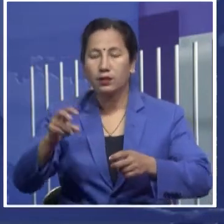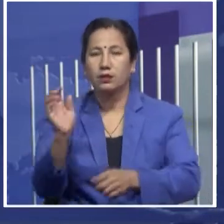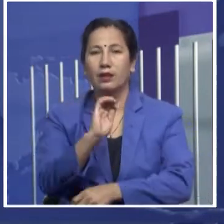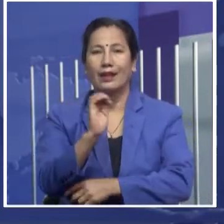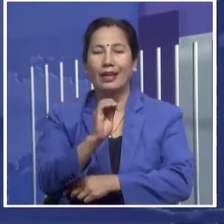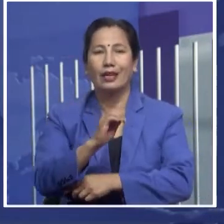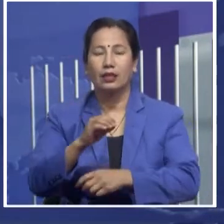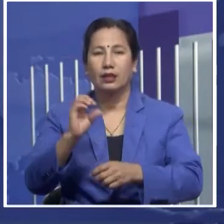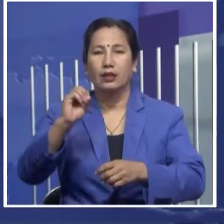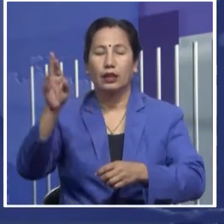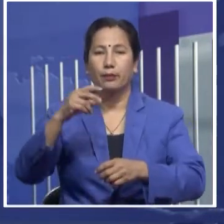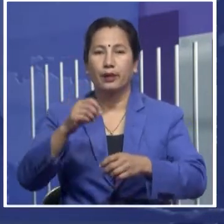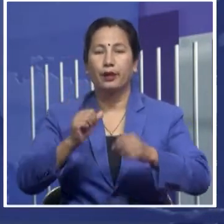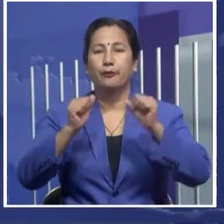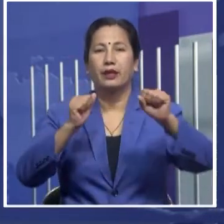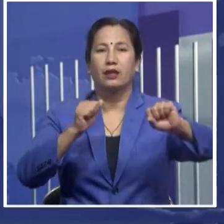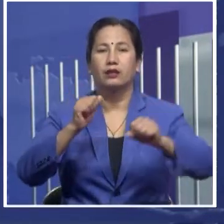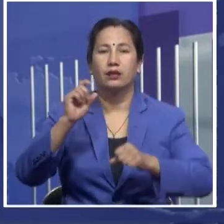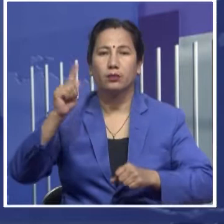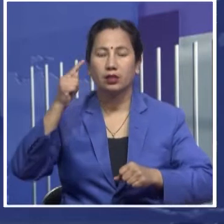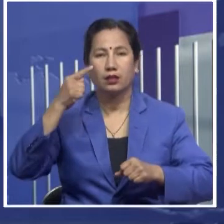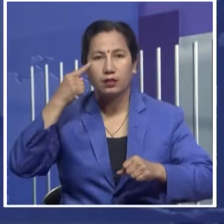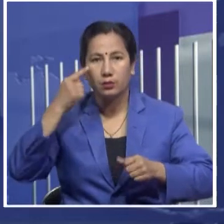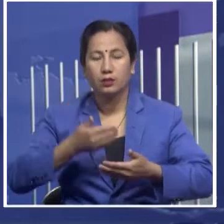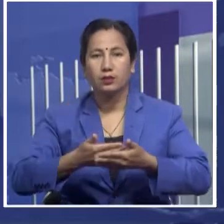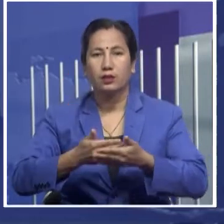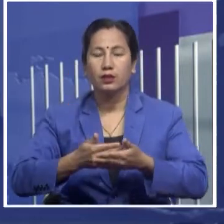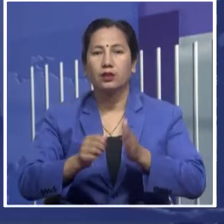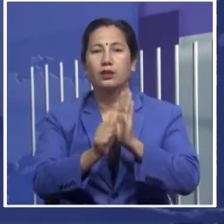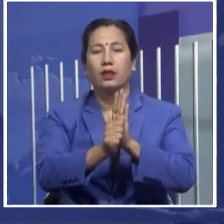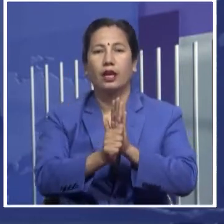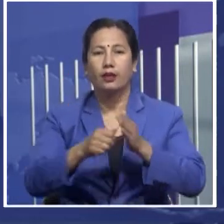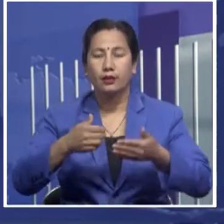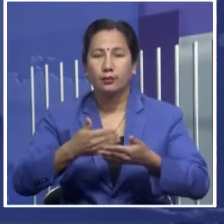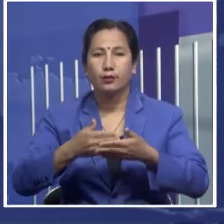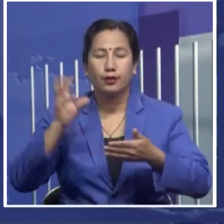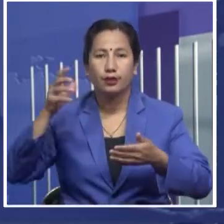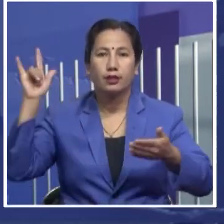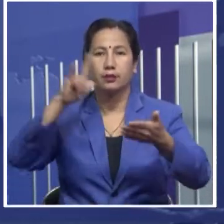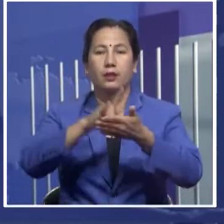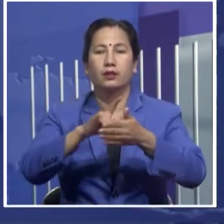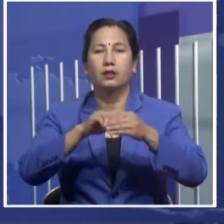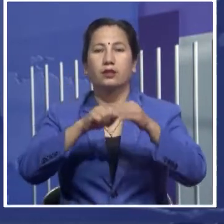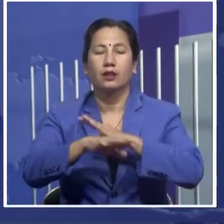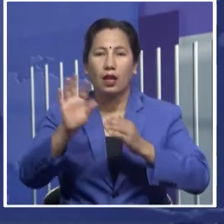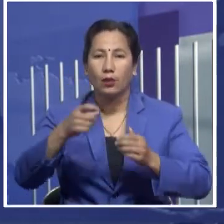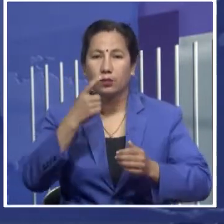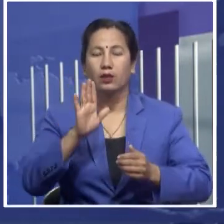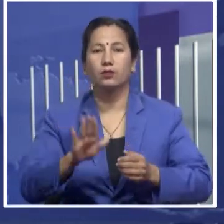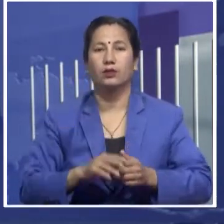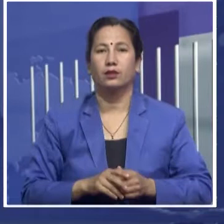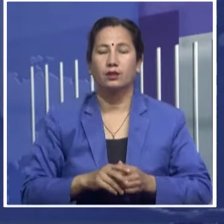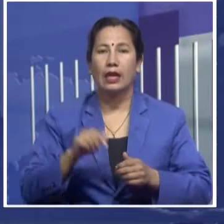मन्त्री प्रेमबहादुर आलेले आगामी वैशाखमा हुने बुद्ध जयन्ती समारोह अगाडि नै गौतम बुद्ध अन्तर्राष्ट्रिय विमानस्थल सञ्चालनमा आउने बताउनु भएको